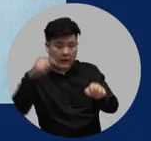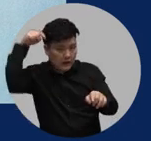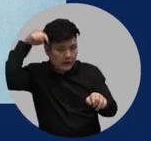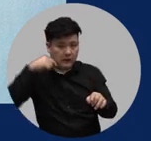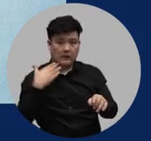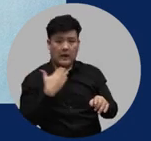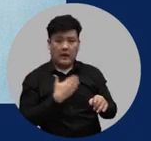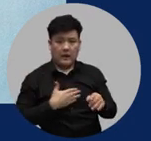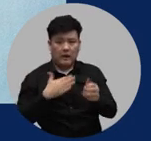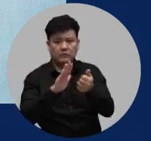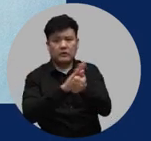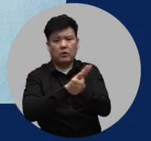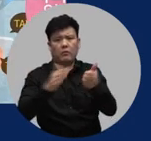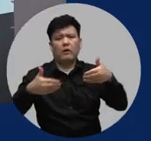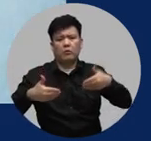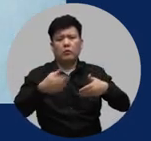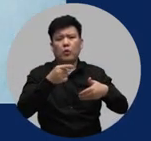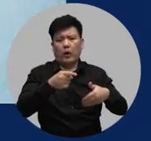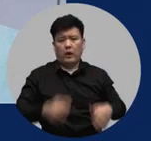우선적으로 배려되어야 합니다.